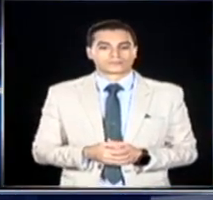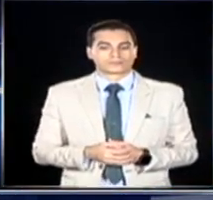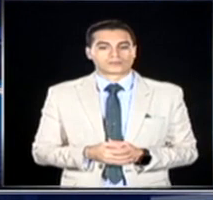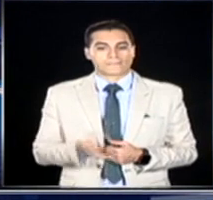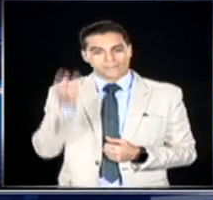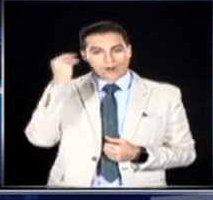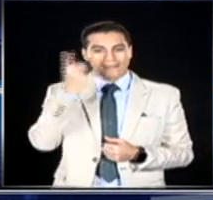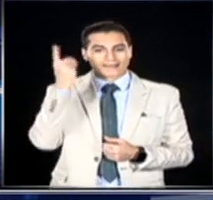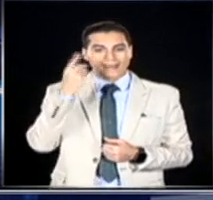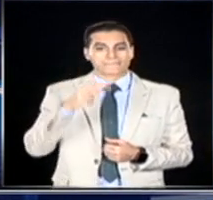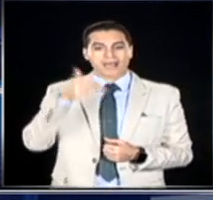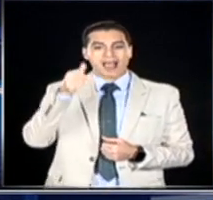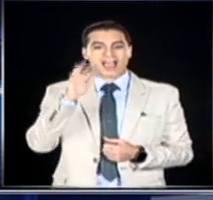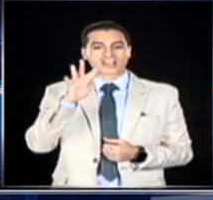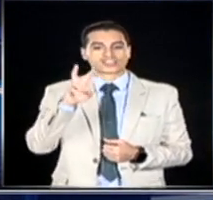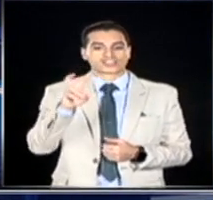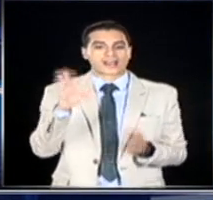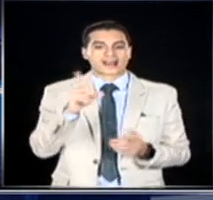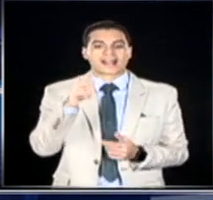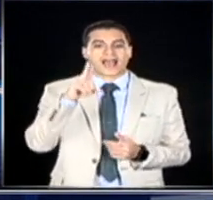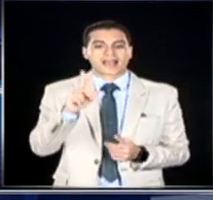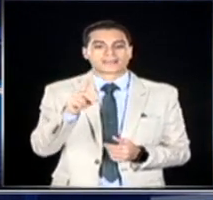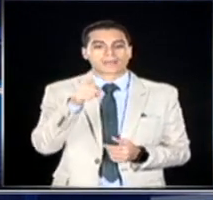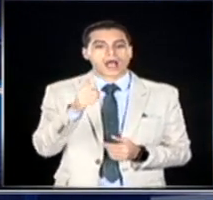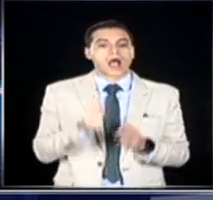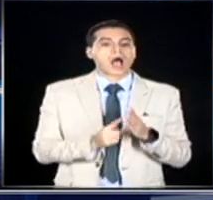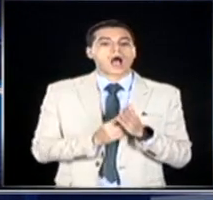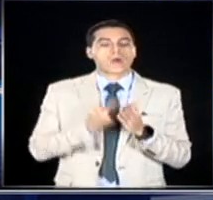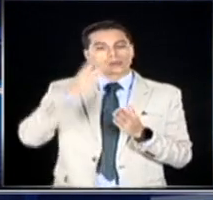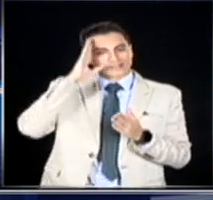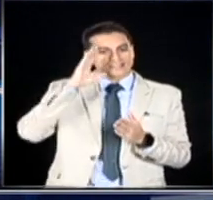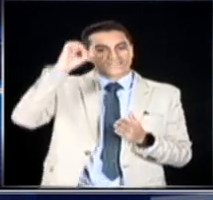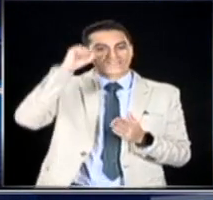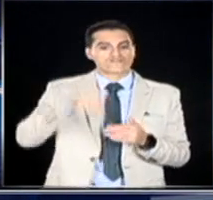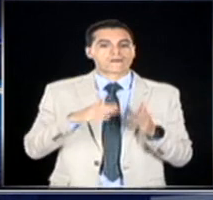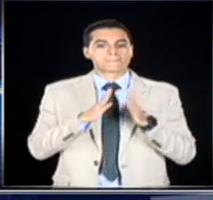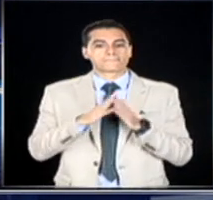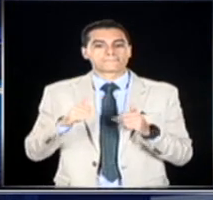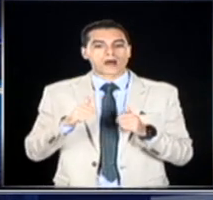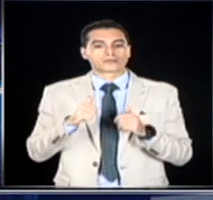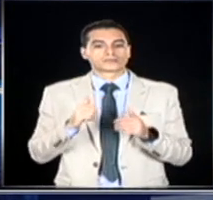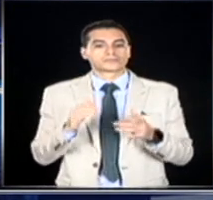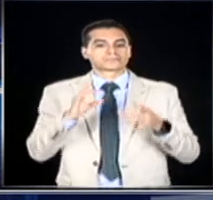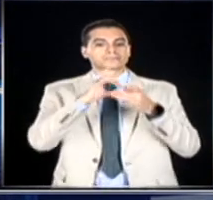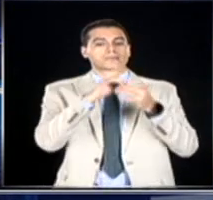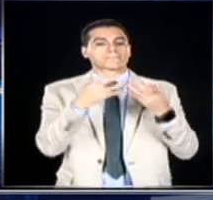معلومات عامة، عائشة راتب هي أول سفيرة لمصر بإحدى الدول